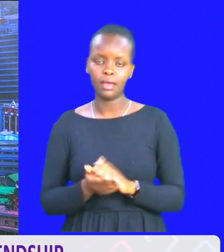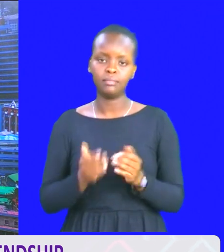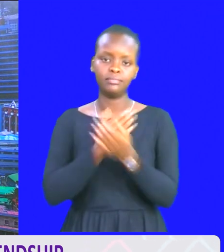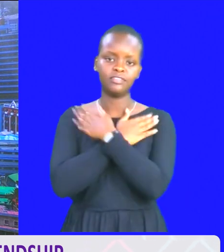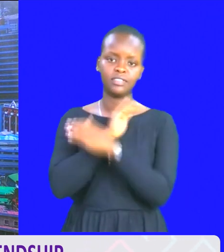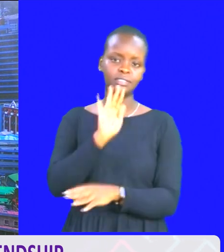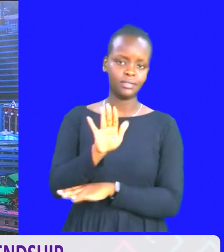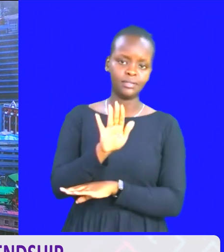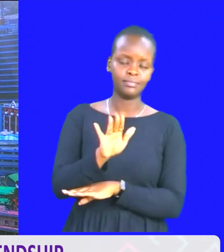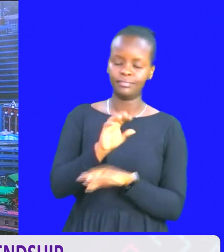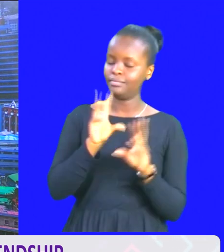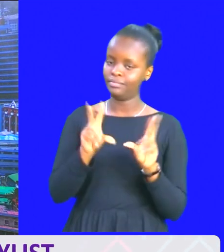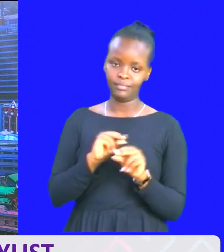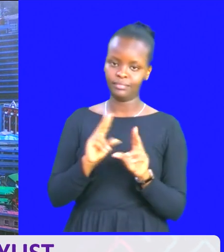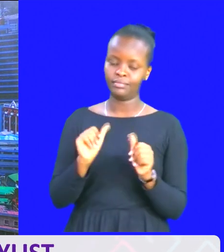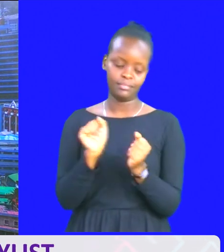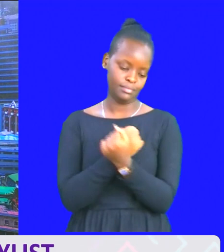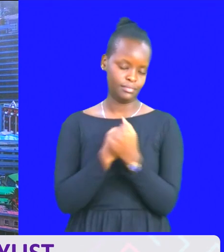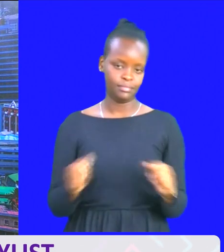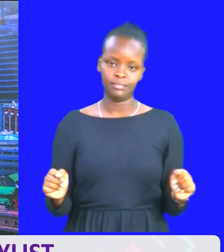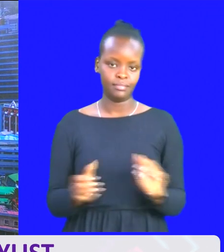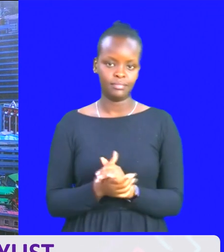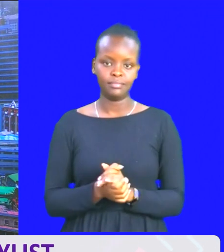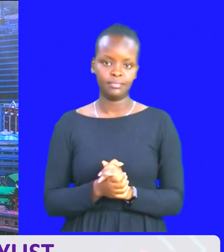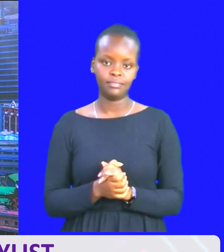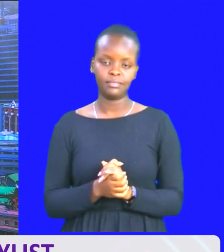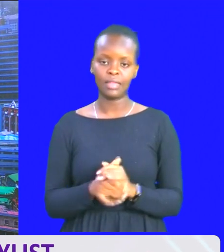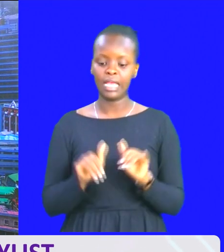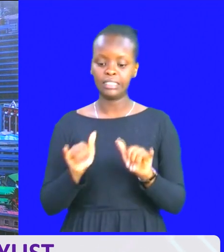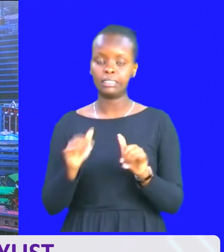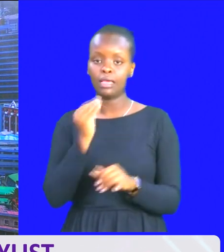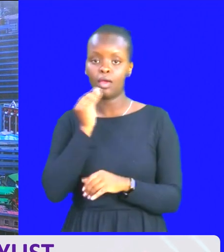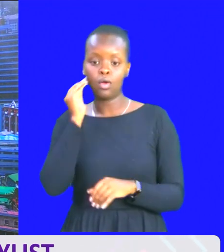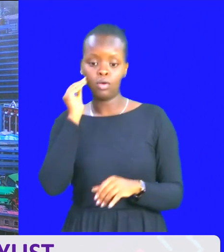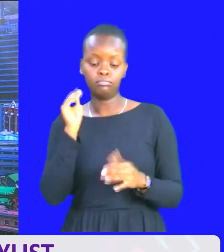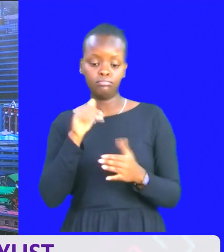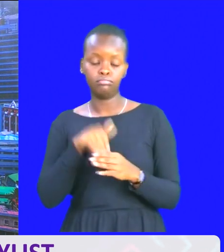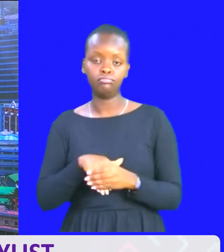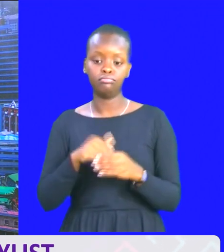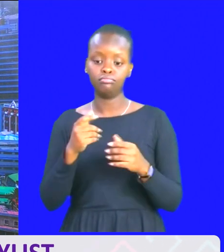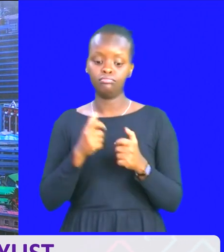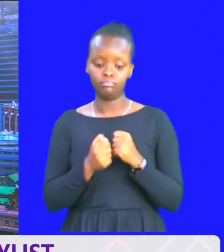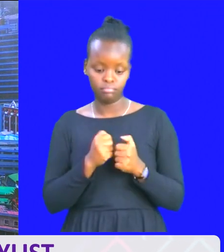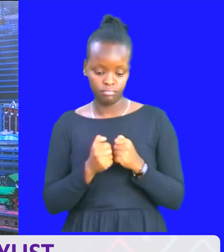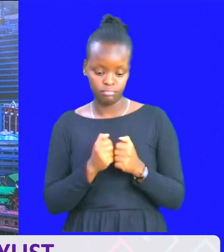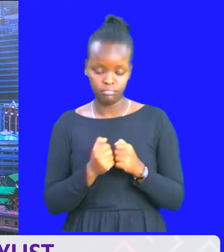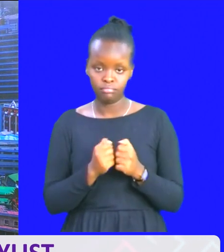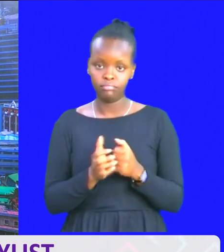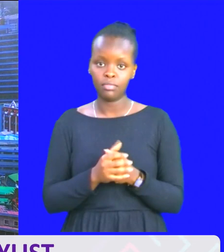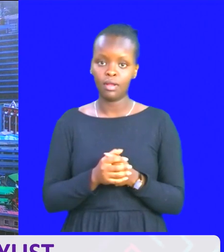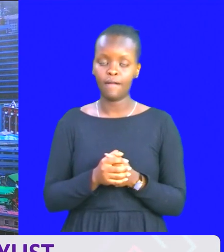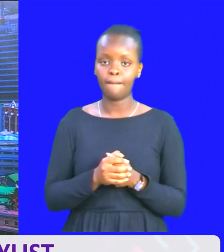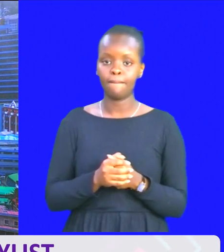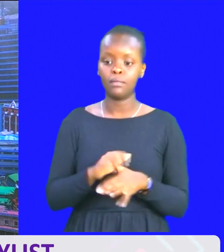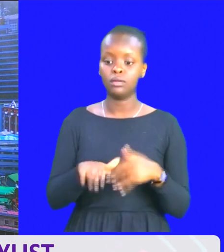Na hapo ndo nakwambia toka, get out of your comfort zone. Sikisika sasa tunaweka tu mtaani pale kwa matenje ama kwa ofisi kwa tenje. Ndio, you know, because a lot of